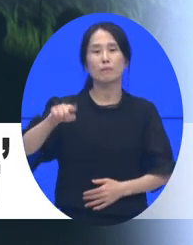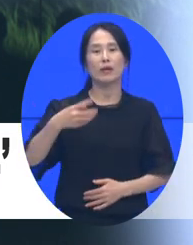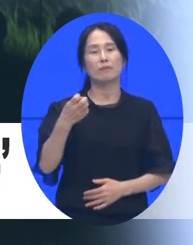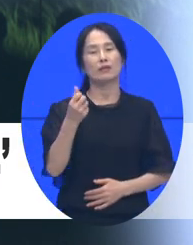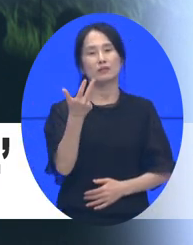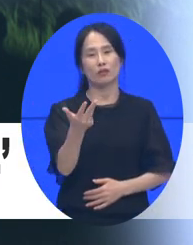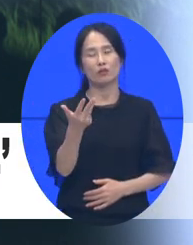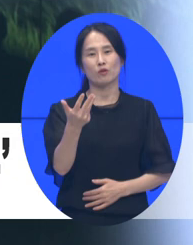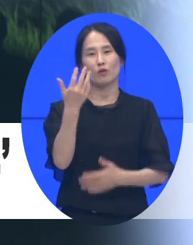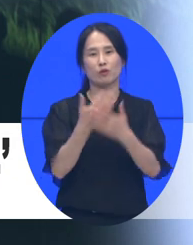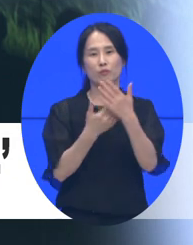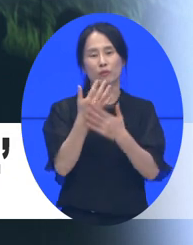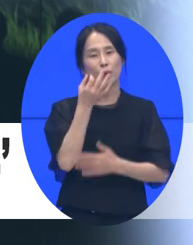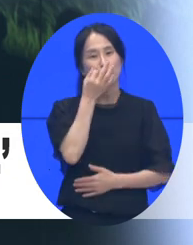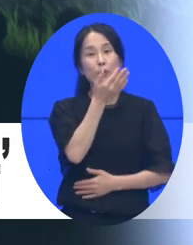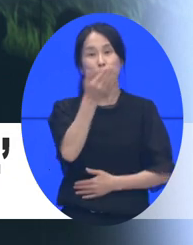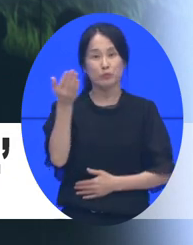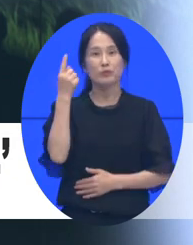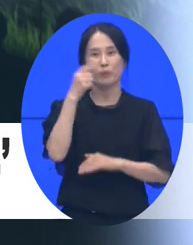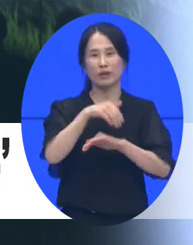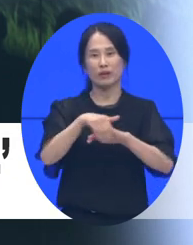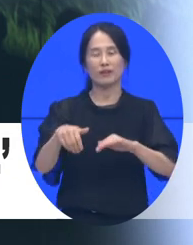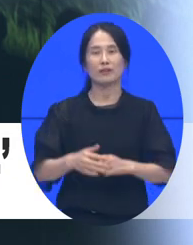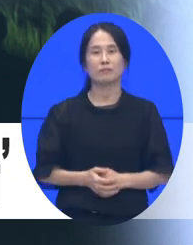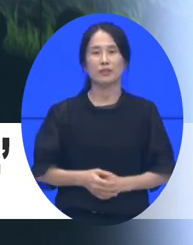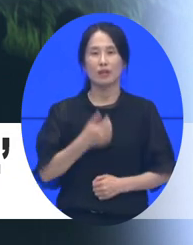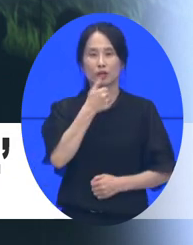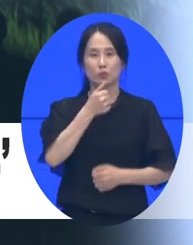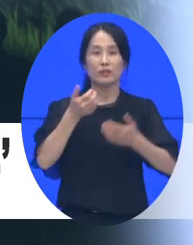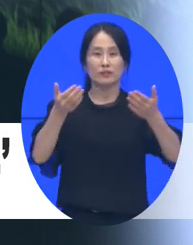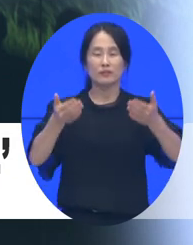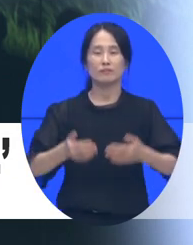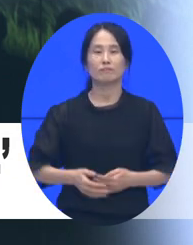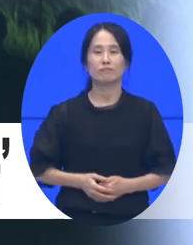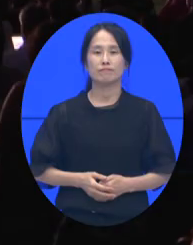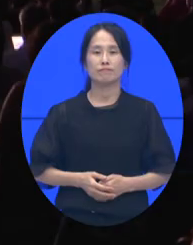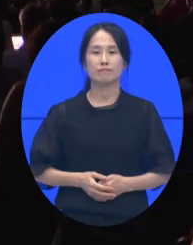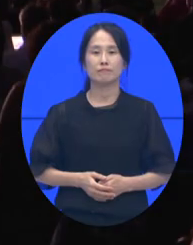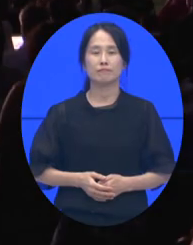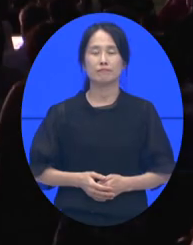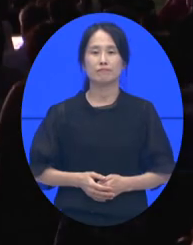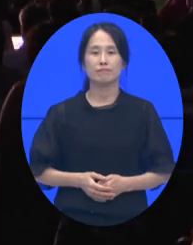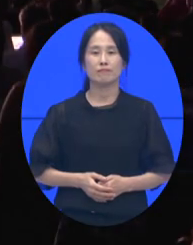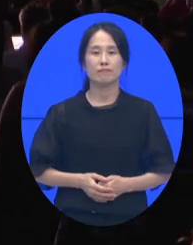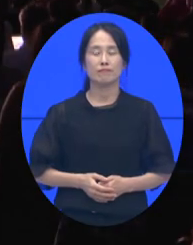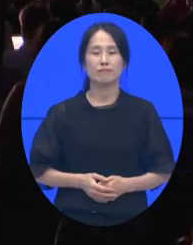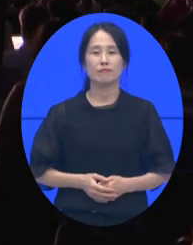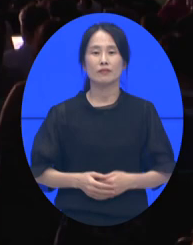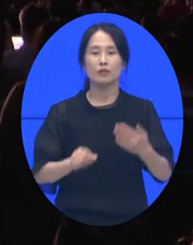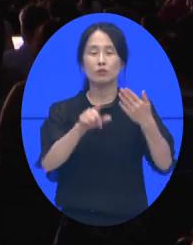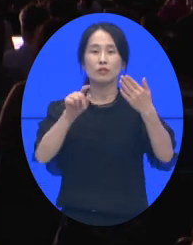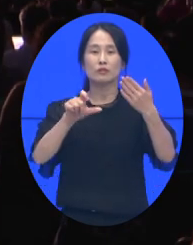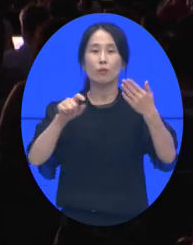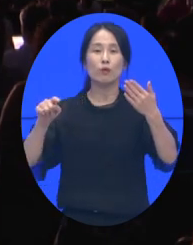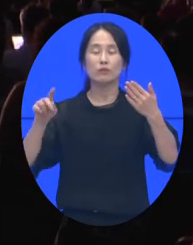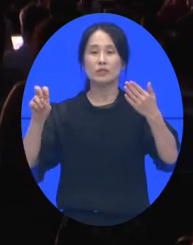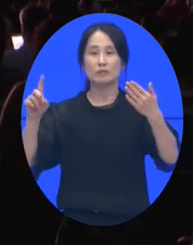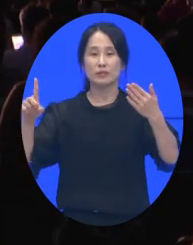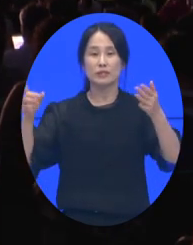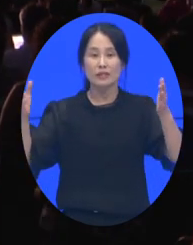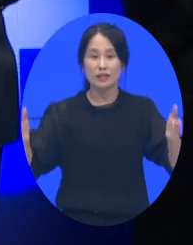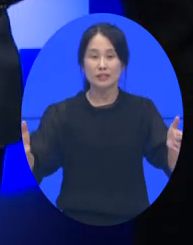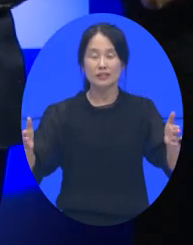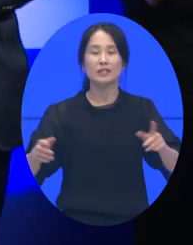총 1048편의 출신 다큐멘터리 작품을 상영합니다 서문영 기자입니다 15일부터 21일까지